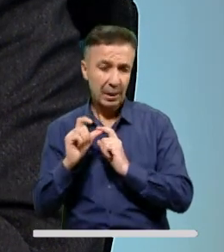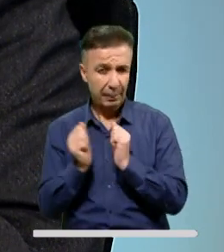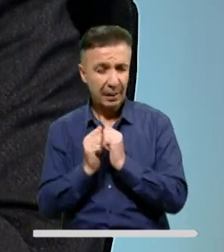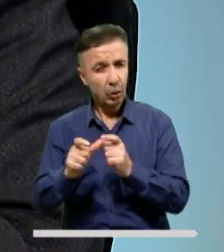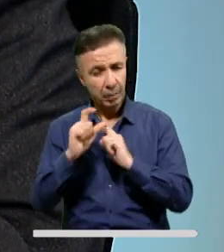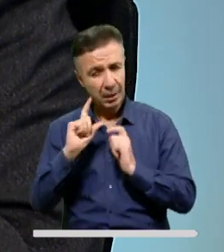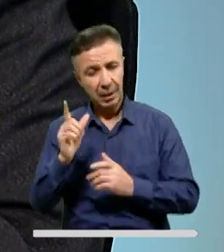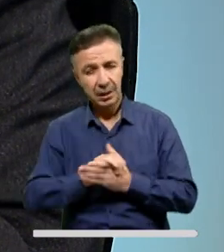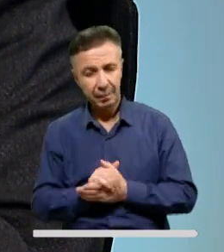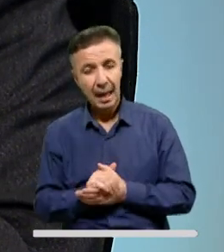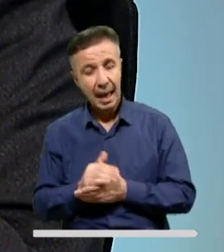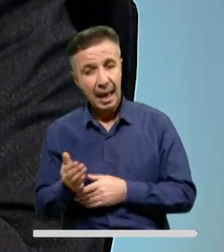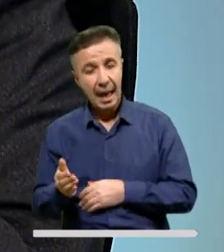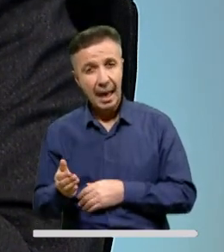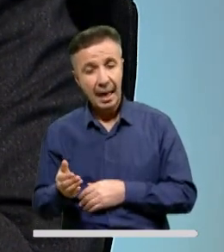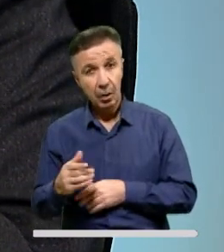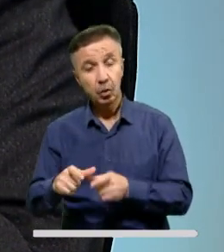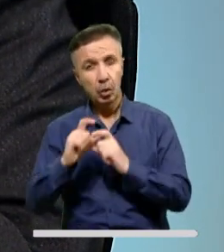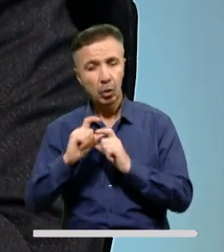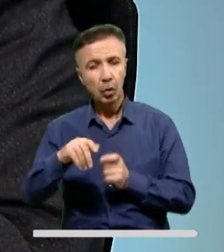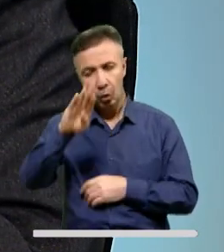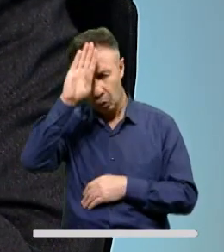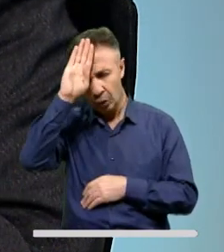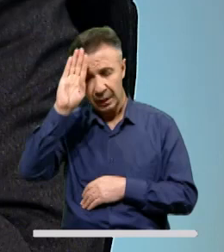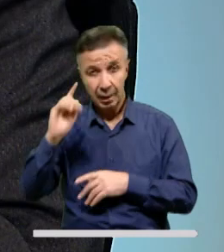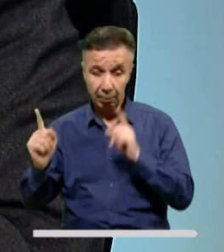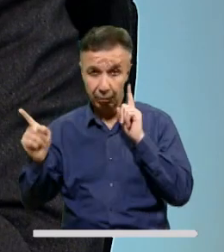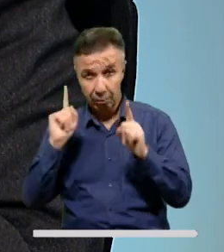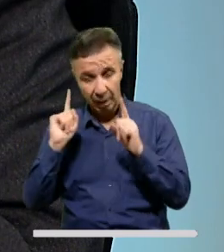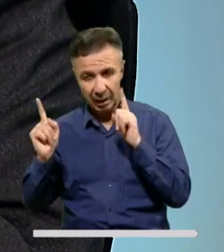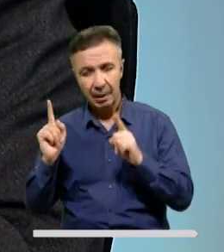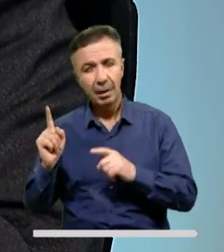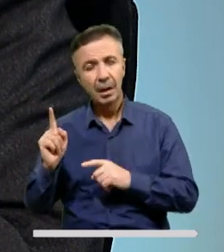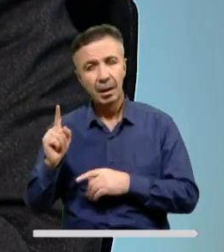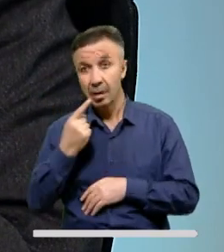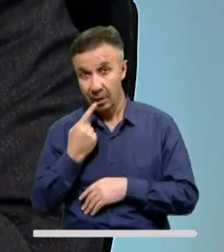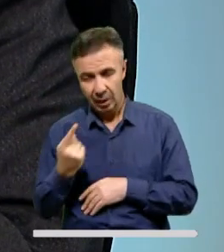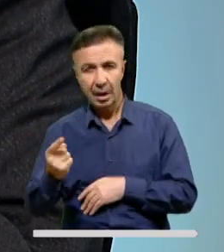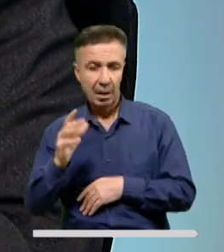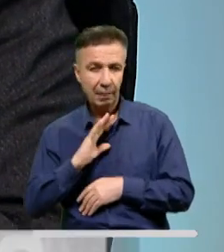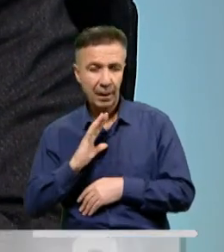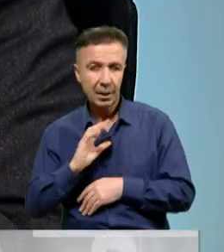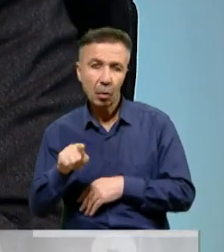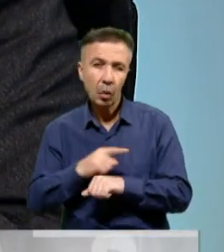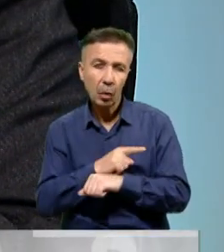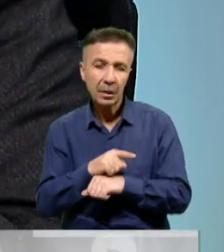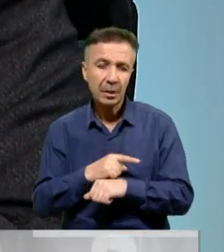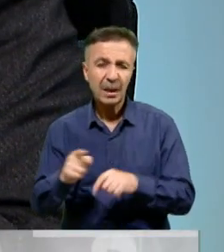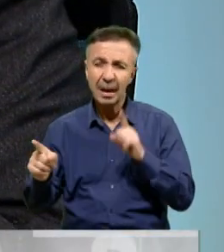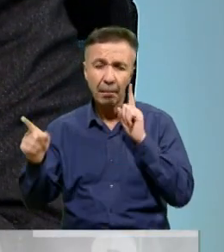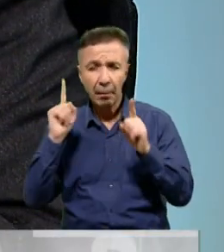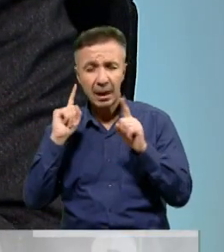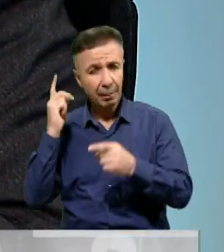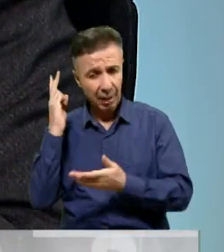Eğer sorunun hukuki boyutu varsa, mahkemeye intikal etmiş bir hususiyeti varsa, o zaman zaten mahkeme